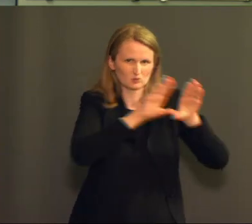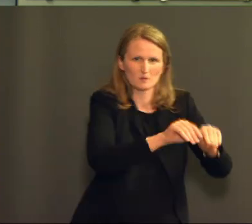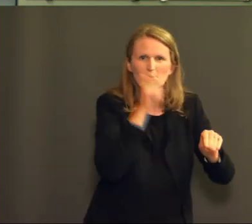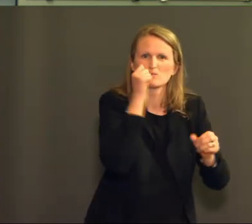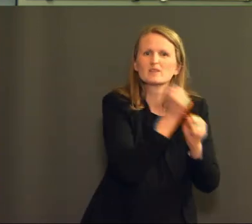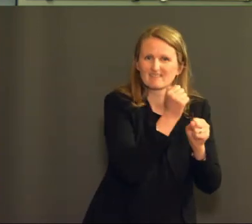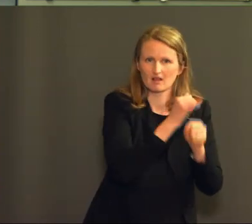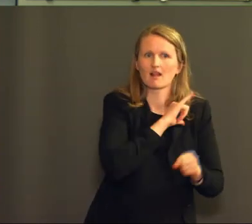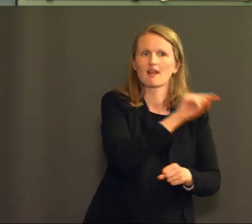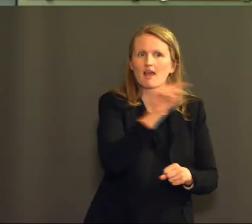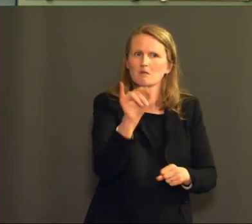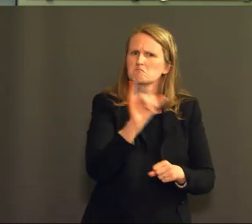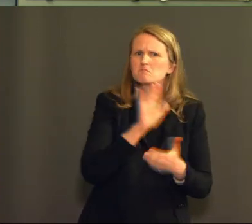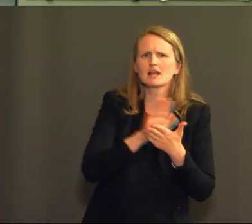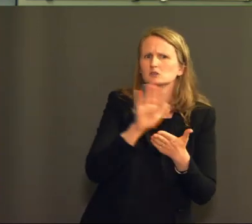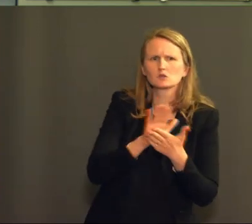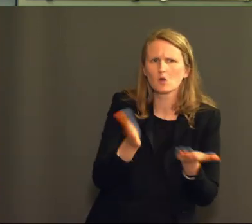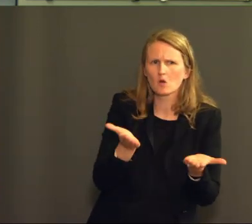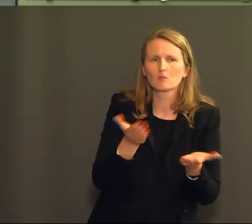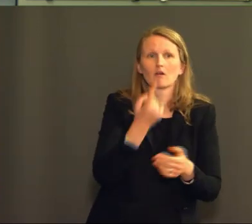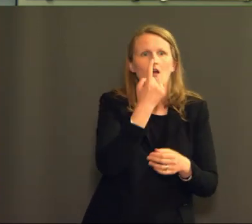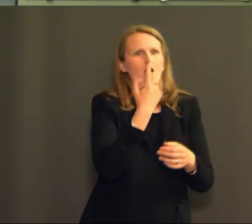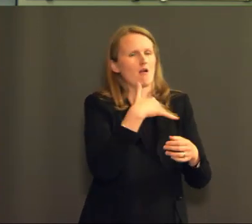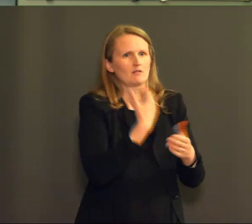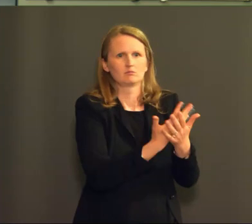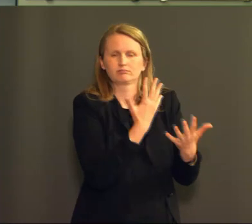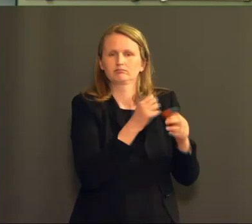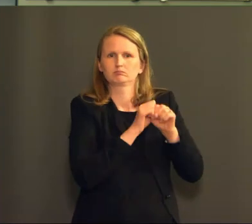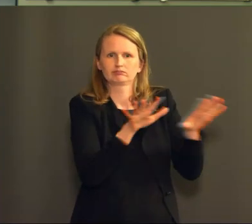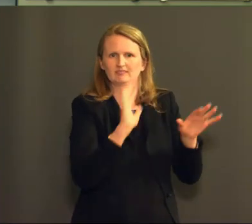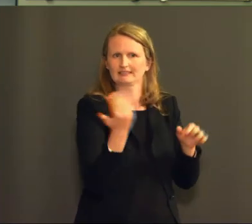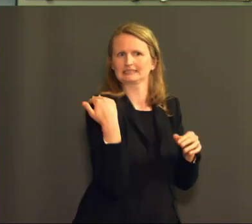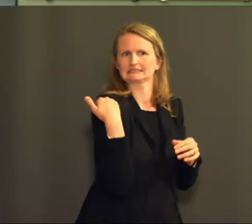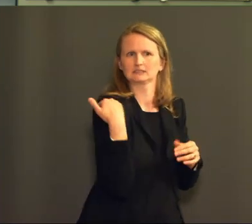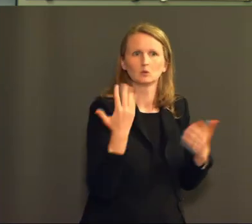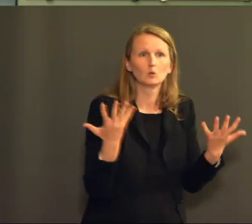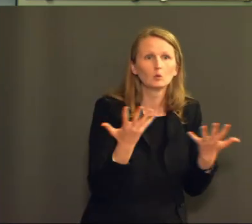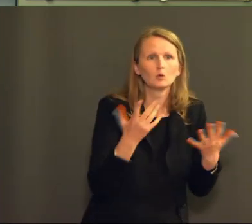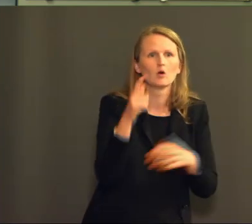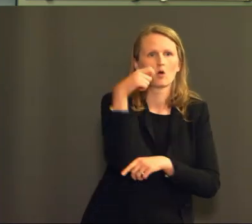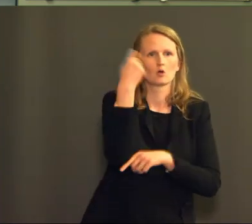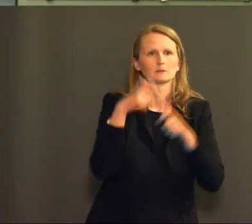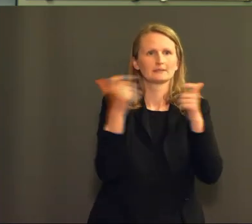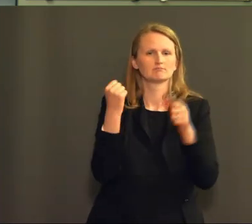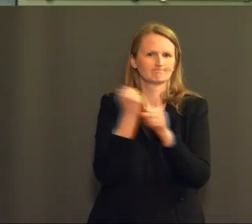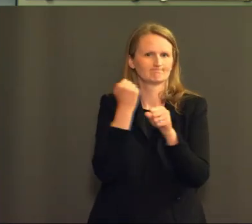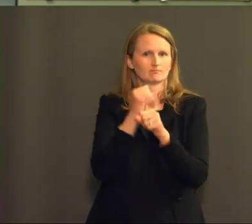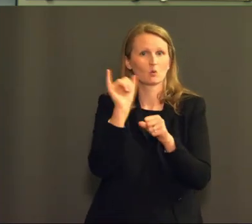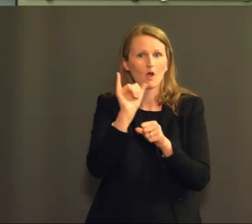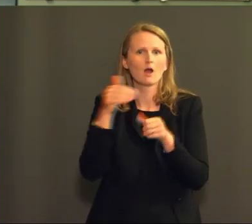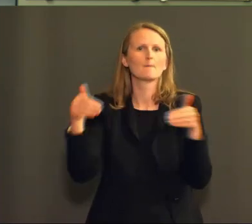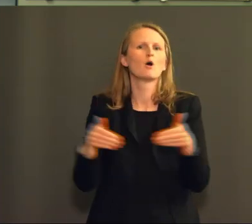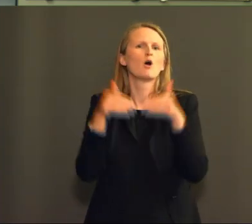foyer particulièrement actif a été recensé au sein d'une entreprise de construction de meubles. Les travailleurs, dont